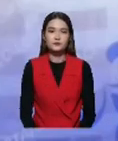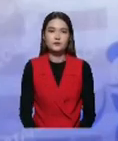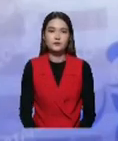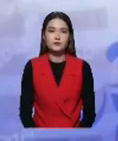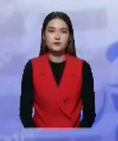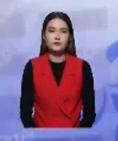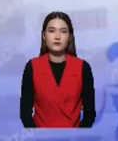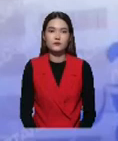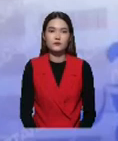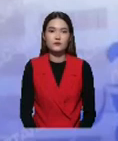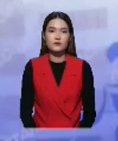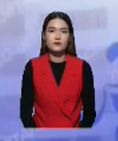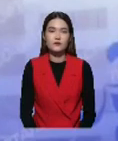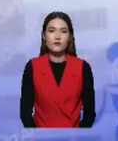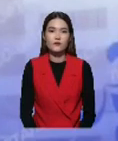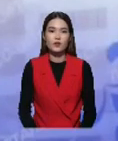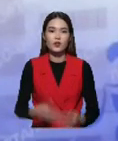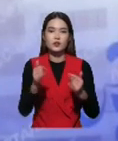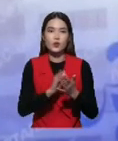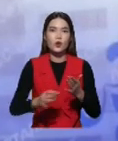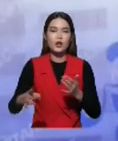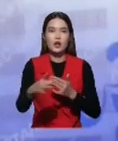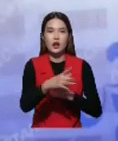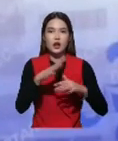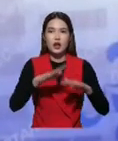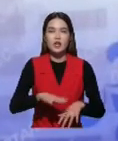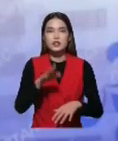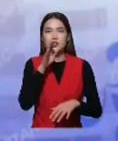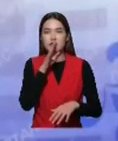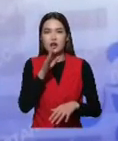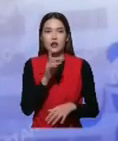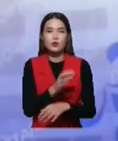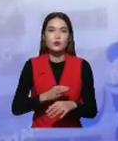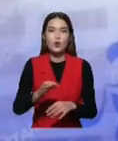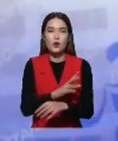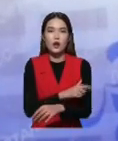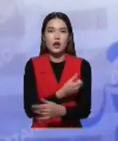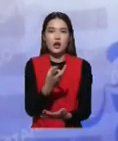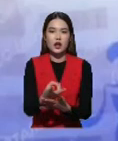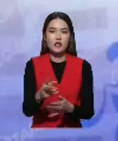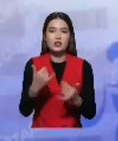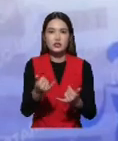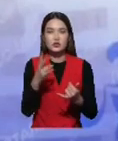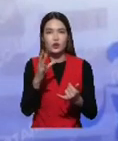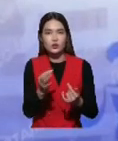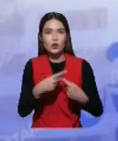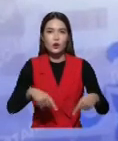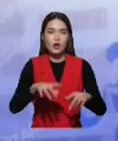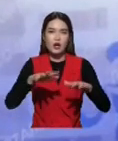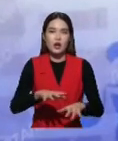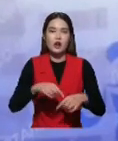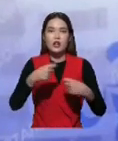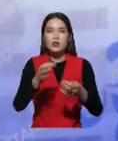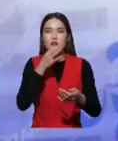Несовершеннолетний гражданин. Ауыр жараланған қыз бала облыстық көппейінді балалар ауруханасына жеткізілді. Бірақ осы жерде тілге келместен көз жұмды. Оны